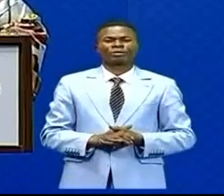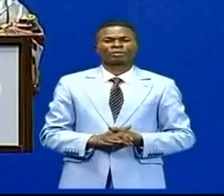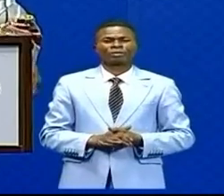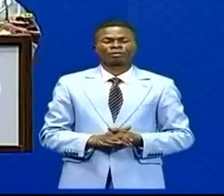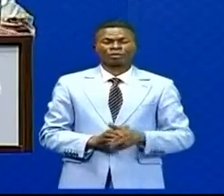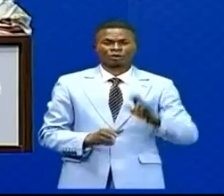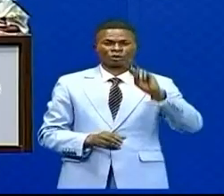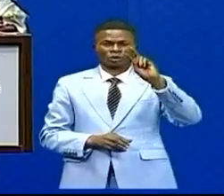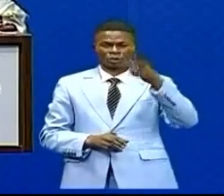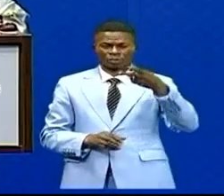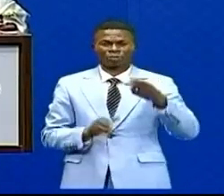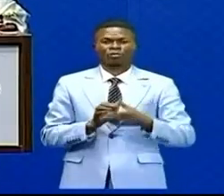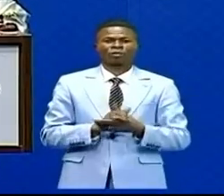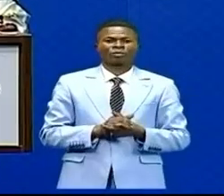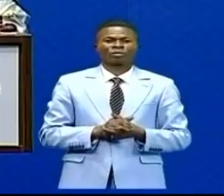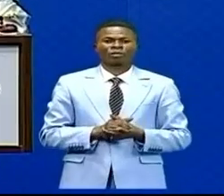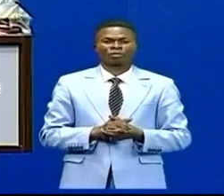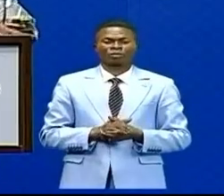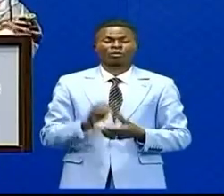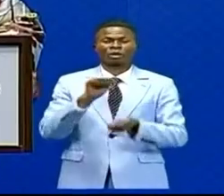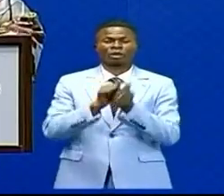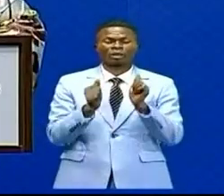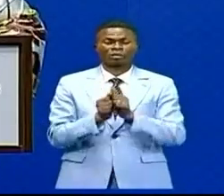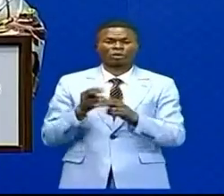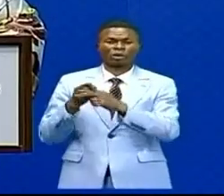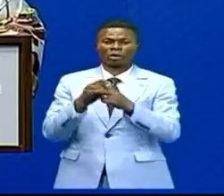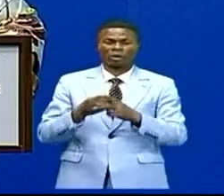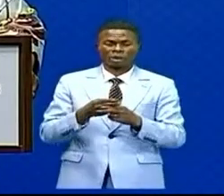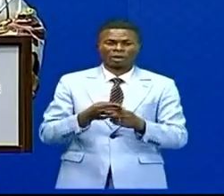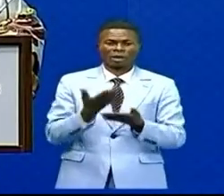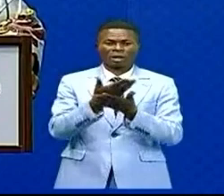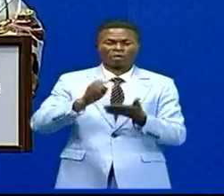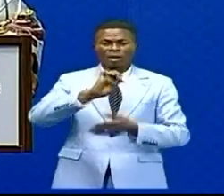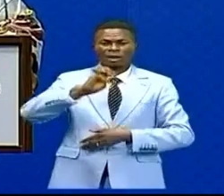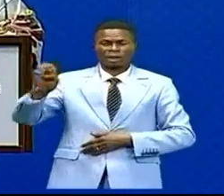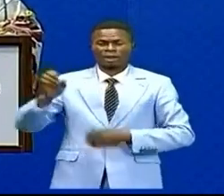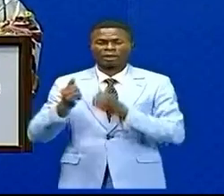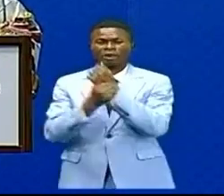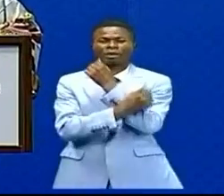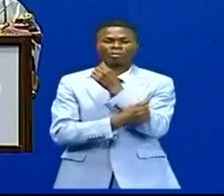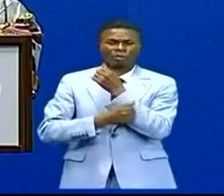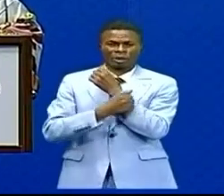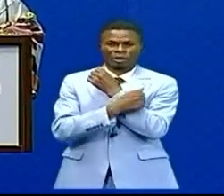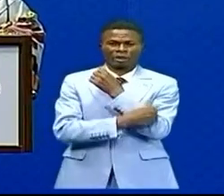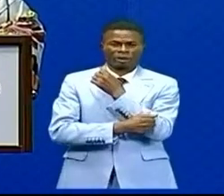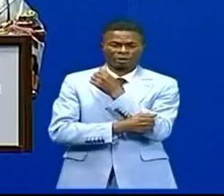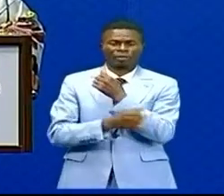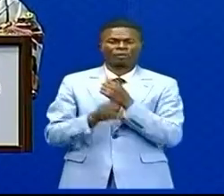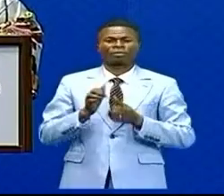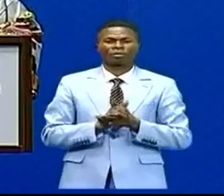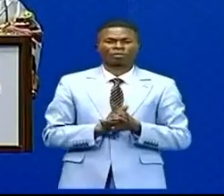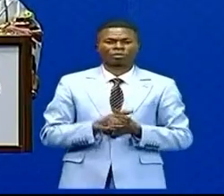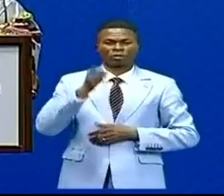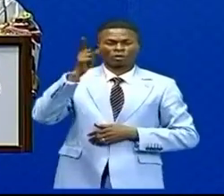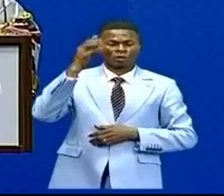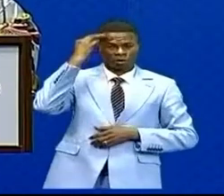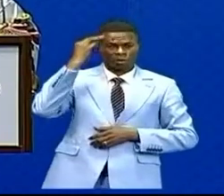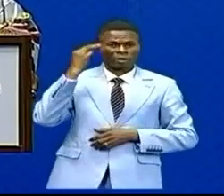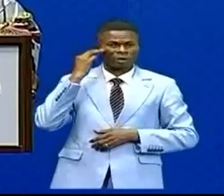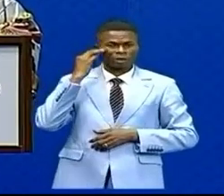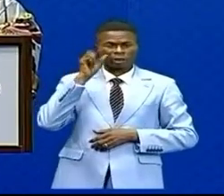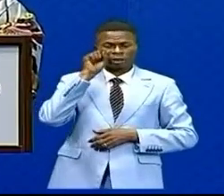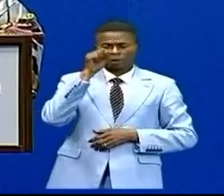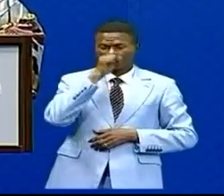2. De la situation sécuritaire à l'est du pays. Le Premier ministre